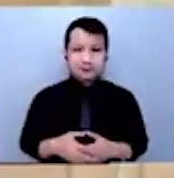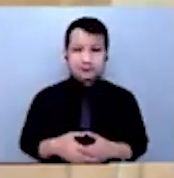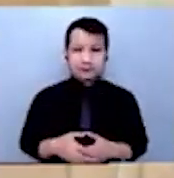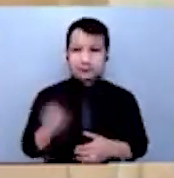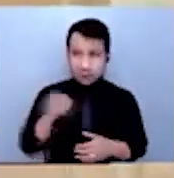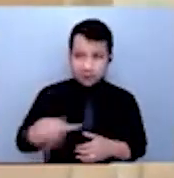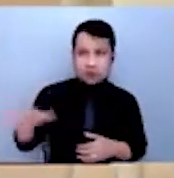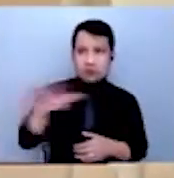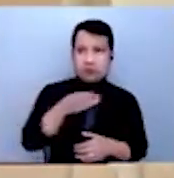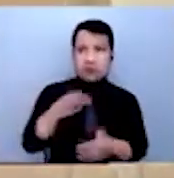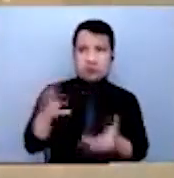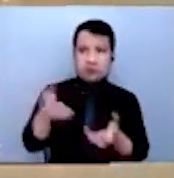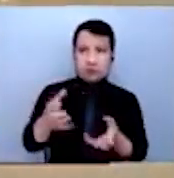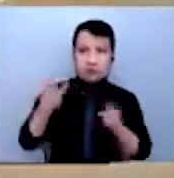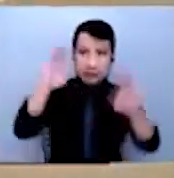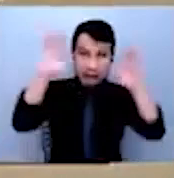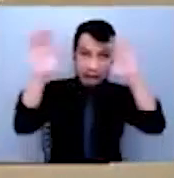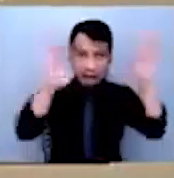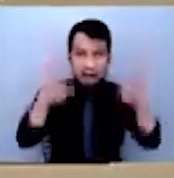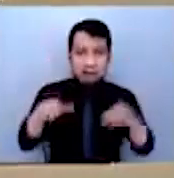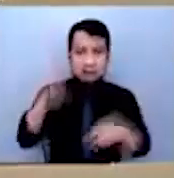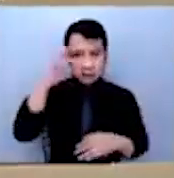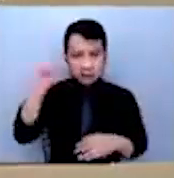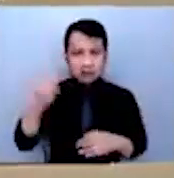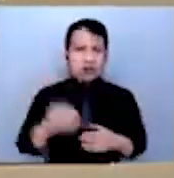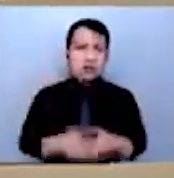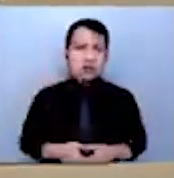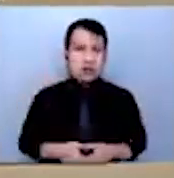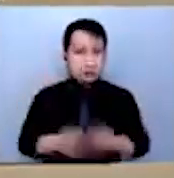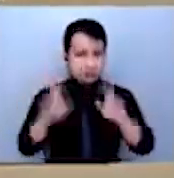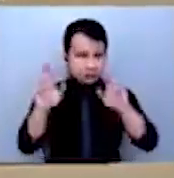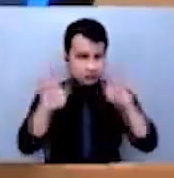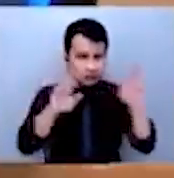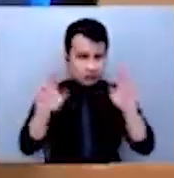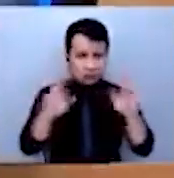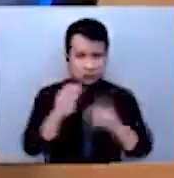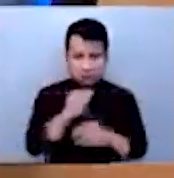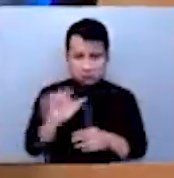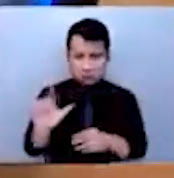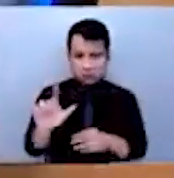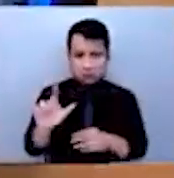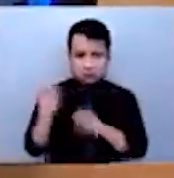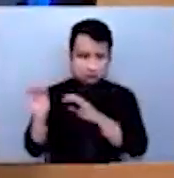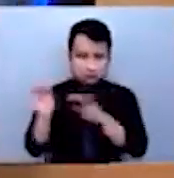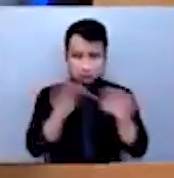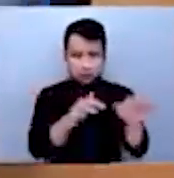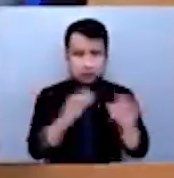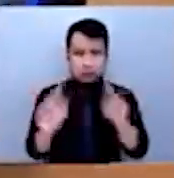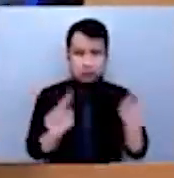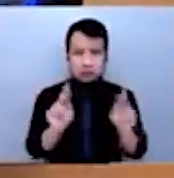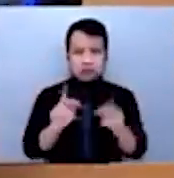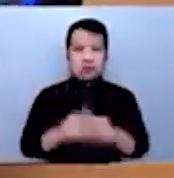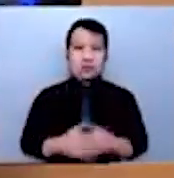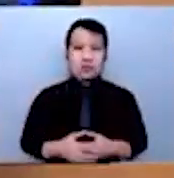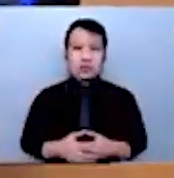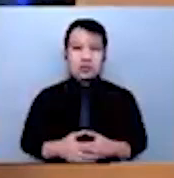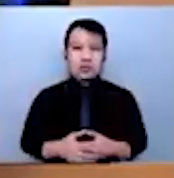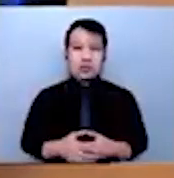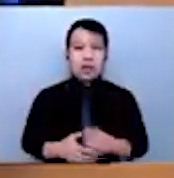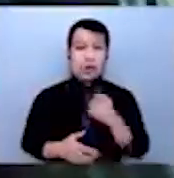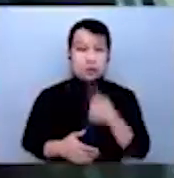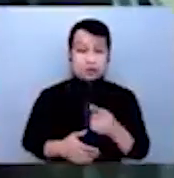lang gusto nila i-hi and hello. Handa naman na raw ang mga mall operators sa dagsa ng mga tao. We must ensure and it's